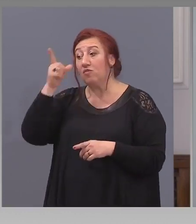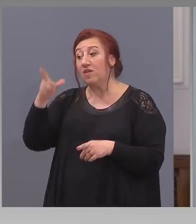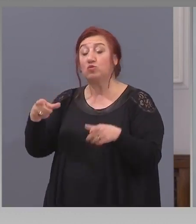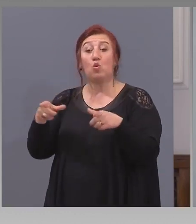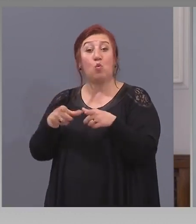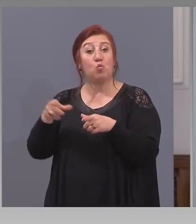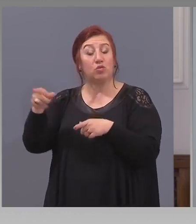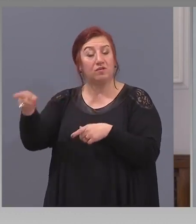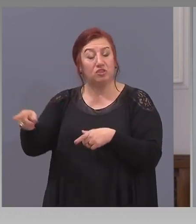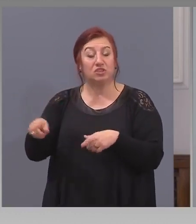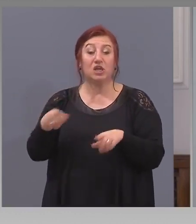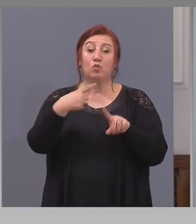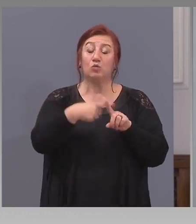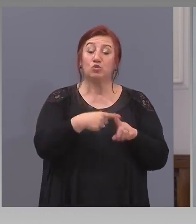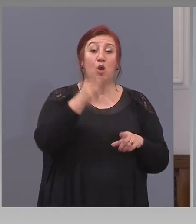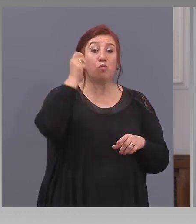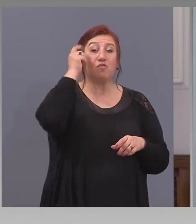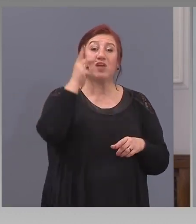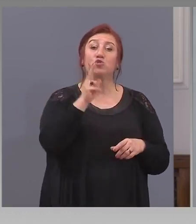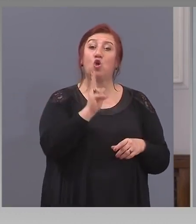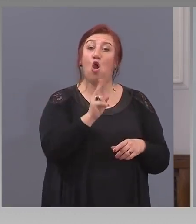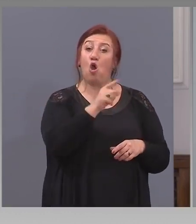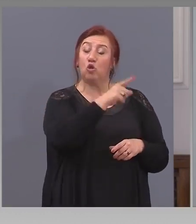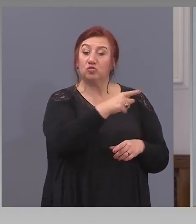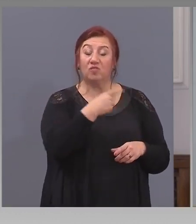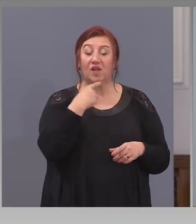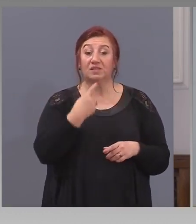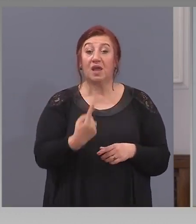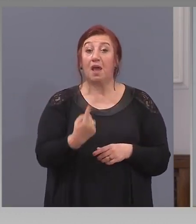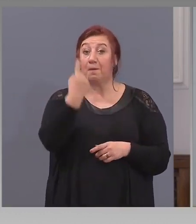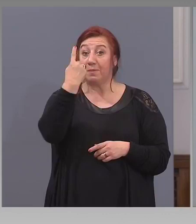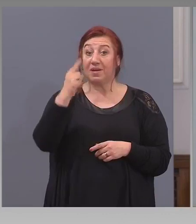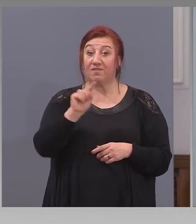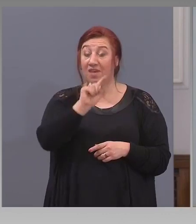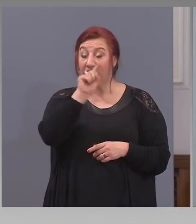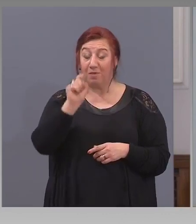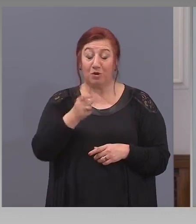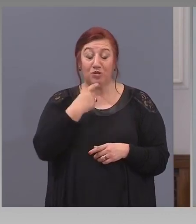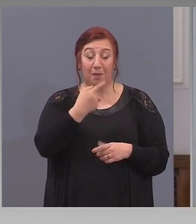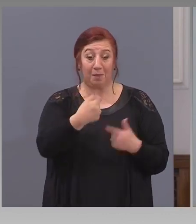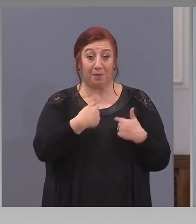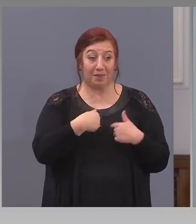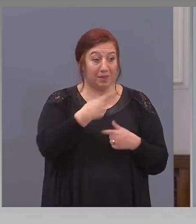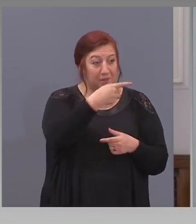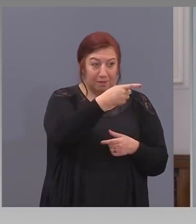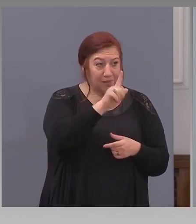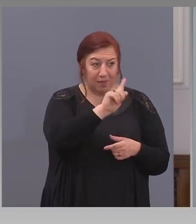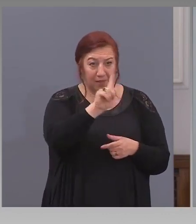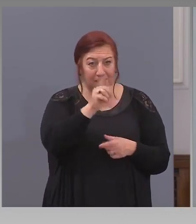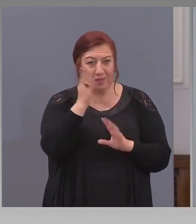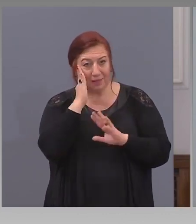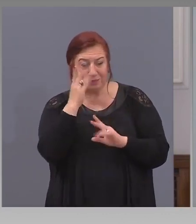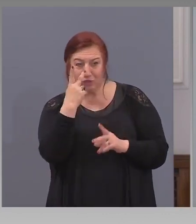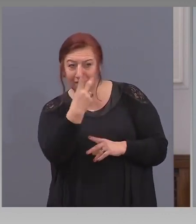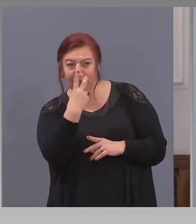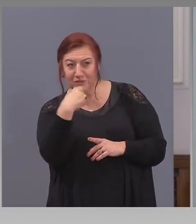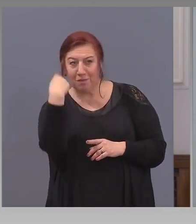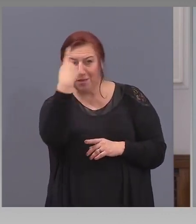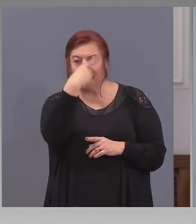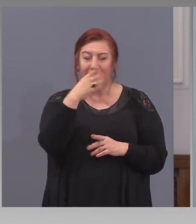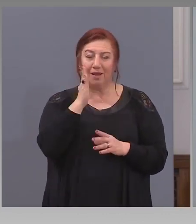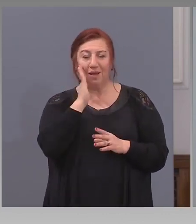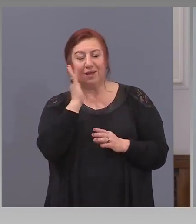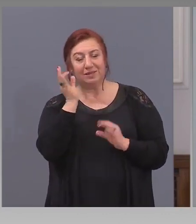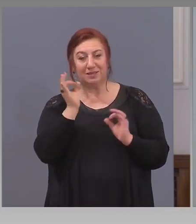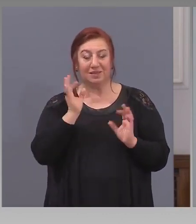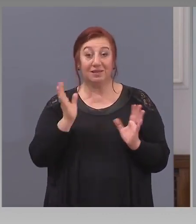професор Костов, като ме видя, мога го питате. Първият въпрос, вика, ти не спиш. Вика, виждам те, че ти не спиш. Викам, сън не ме